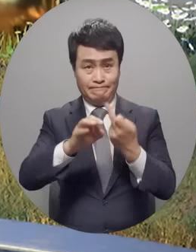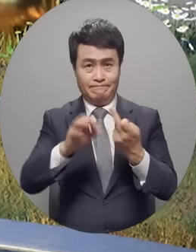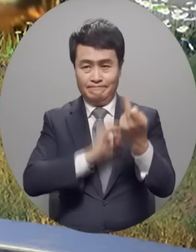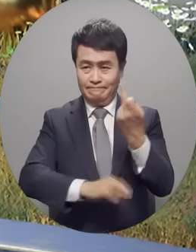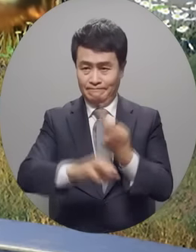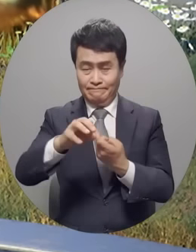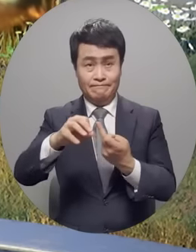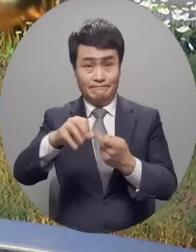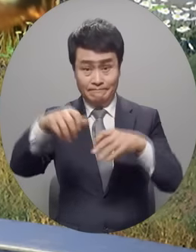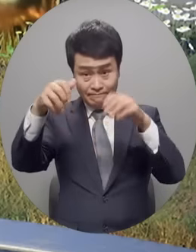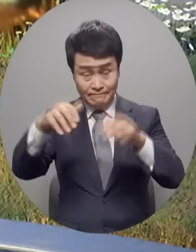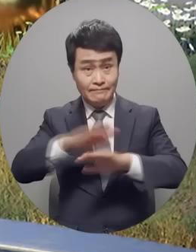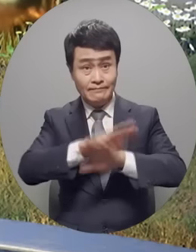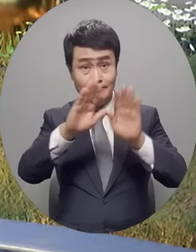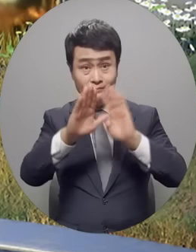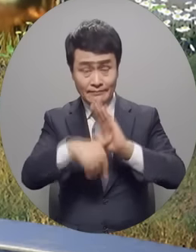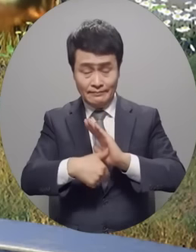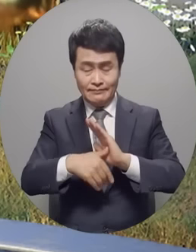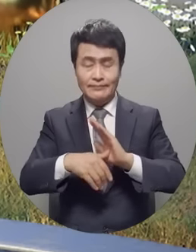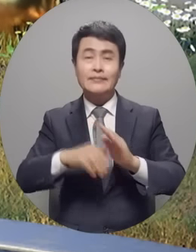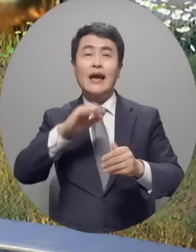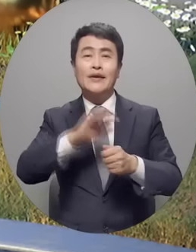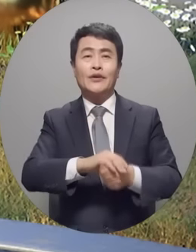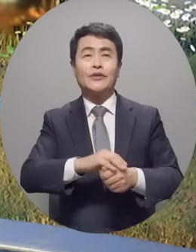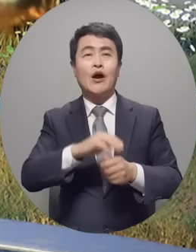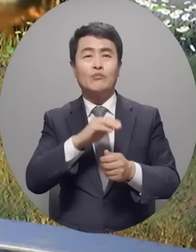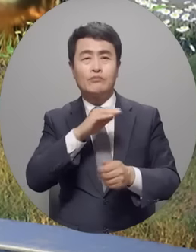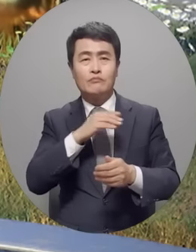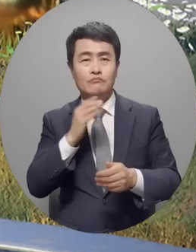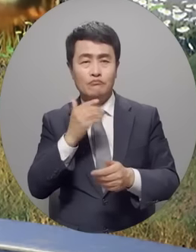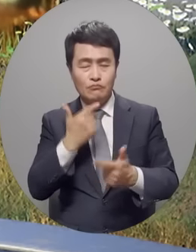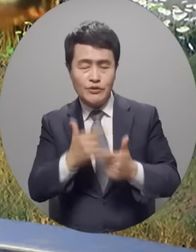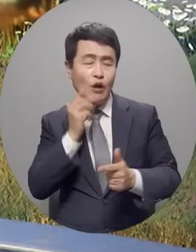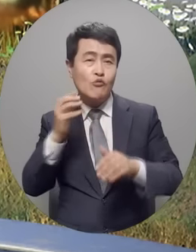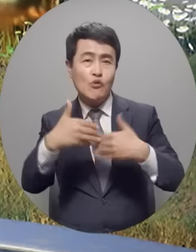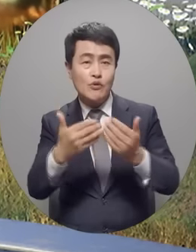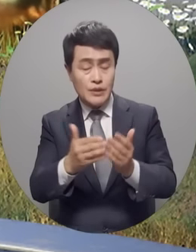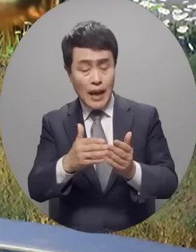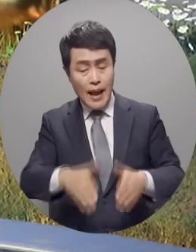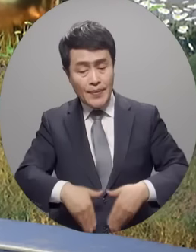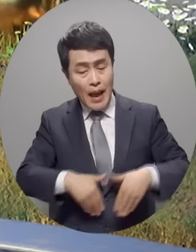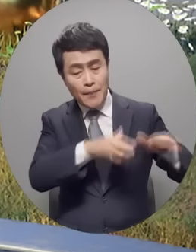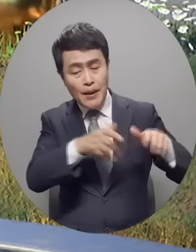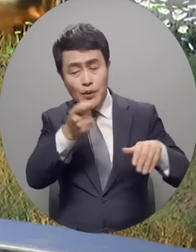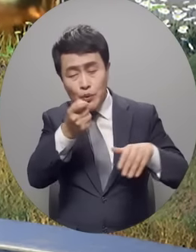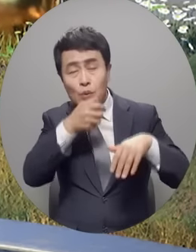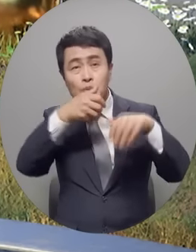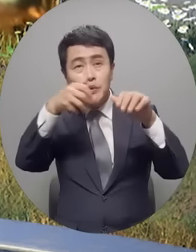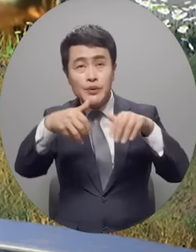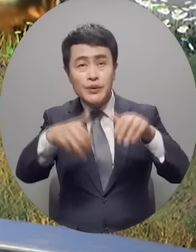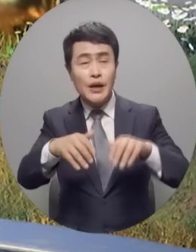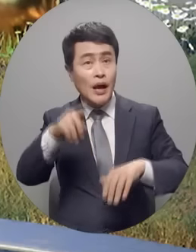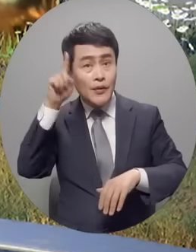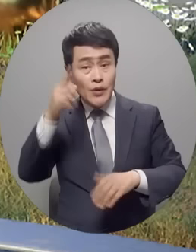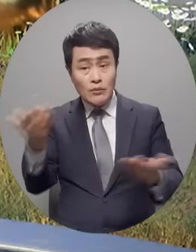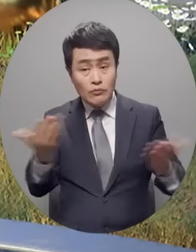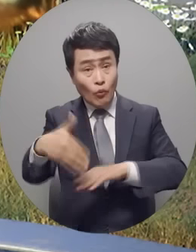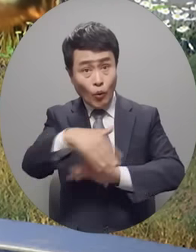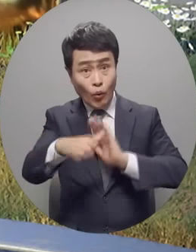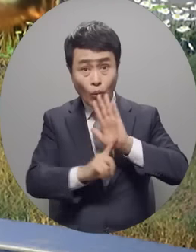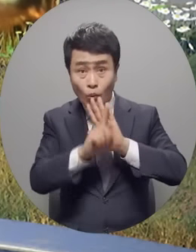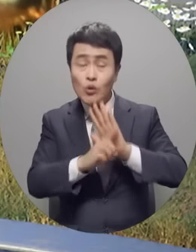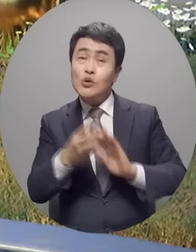시작으로 낮부터는 영남 내륙과 부산, 울산, 밤에는 그 외 남해안에서도 조금 내리겠습니다. 내일 출근길 기온